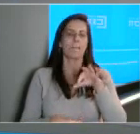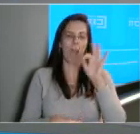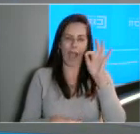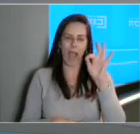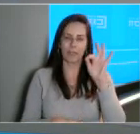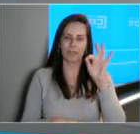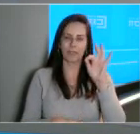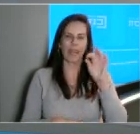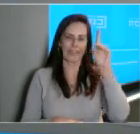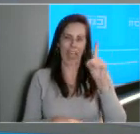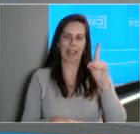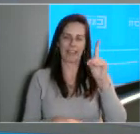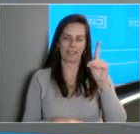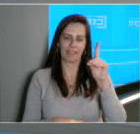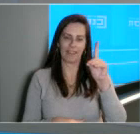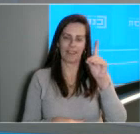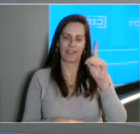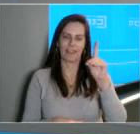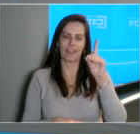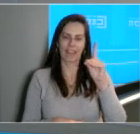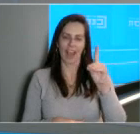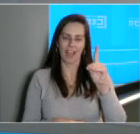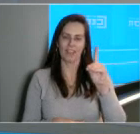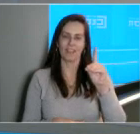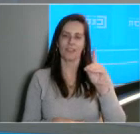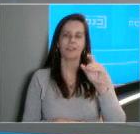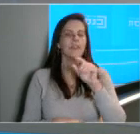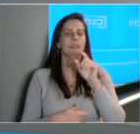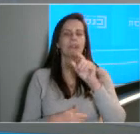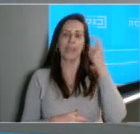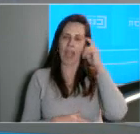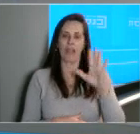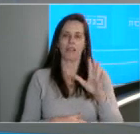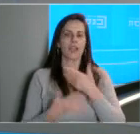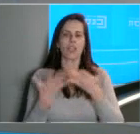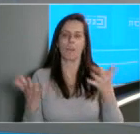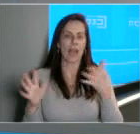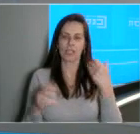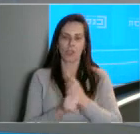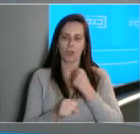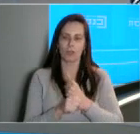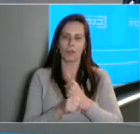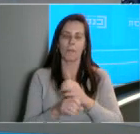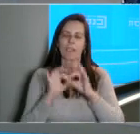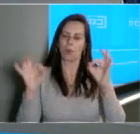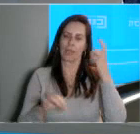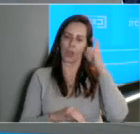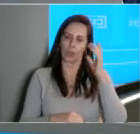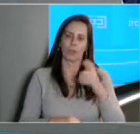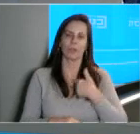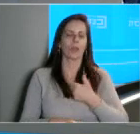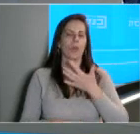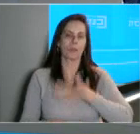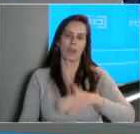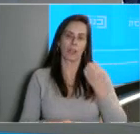נראה. האות ד' מהשם עודד, במילון הקורונה, היא דאגה. כשאין כל כך מה לעשות, מתחילות